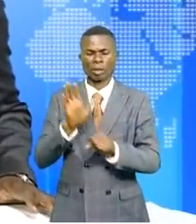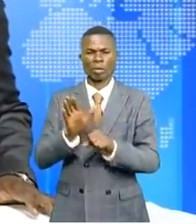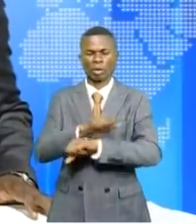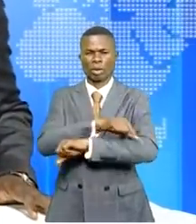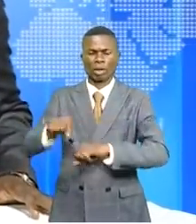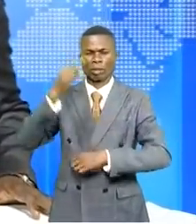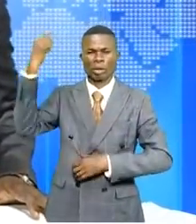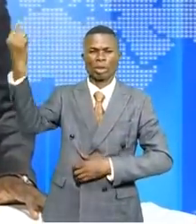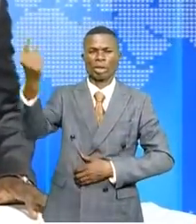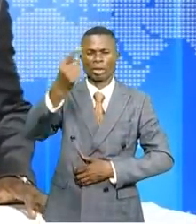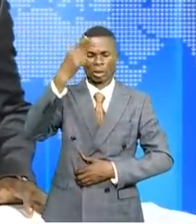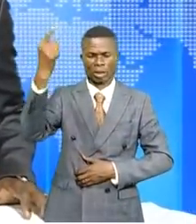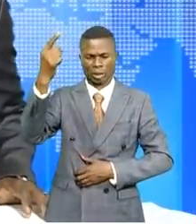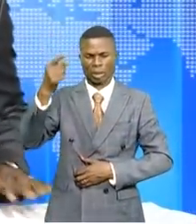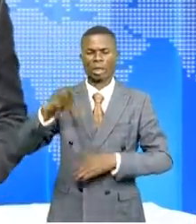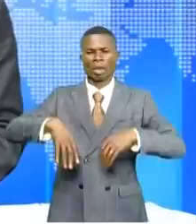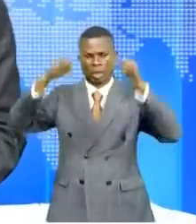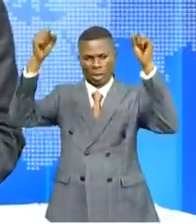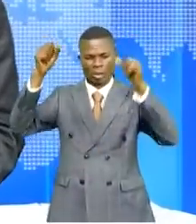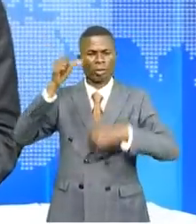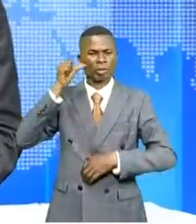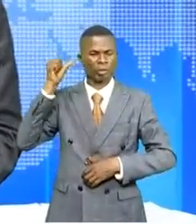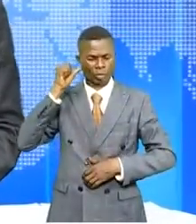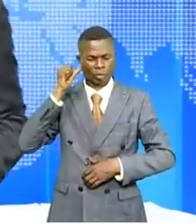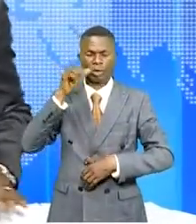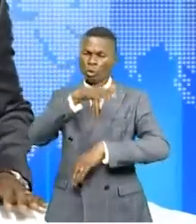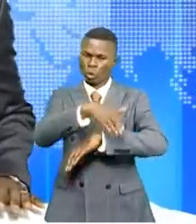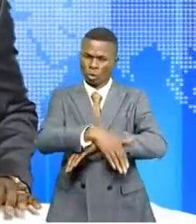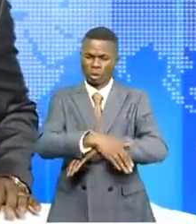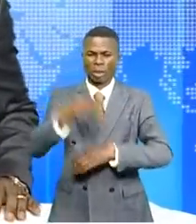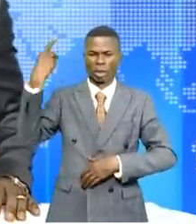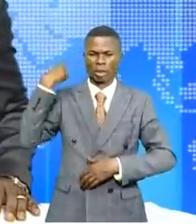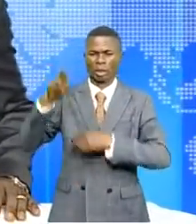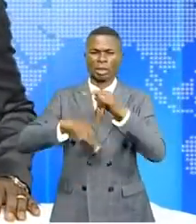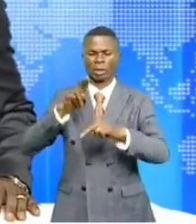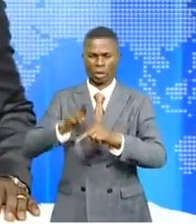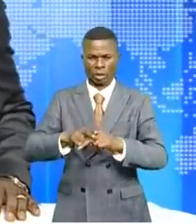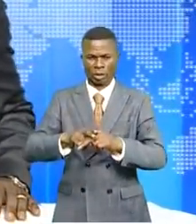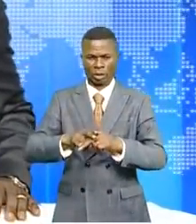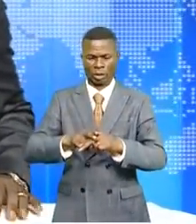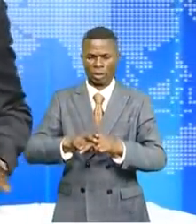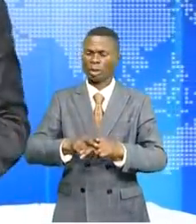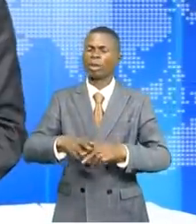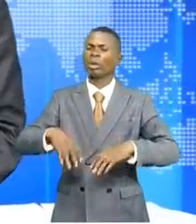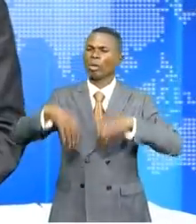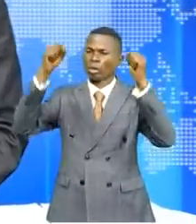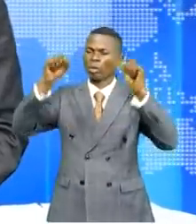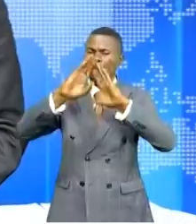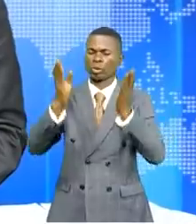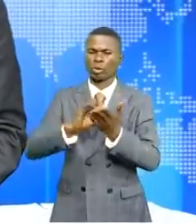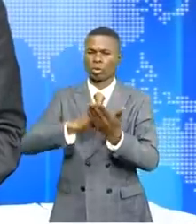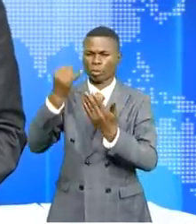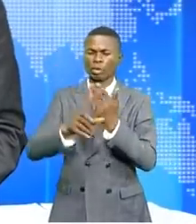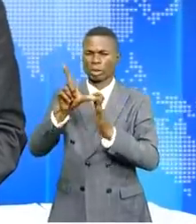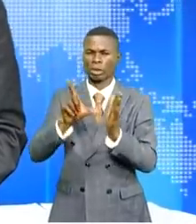institutions internationales ont été adoptés. Tard dans la soirée, les députés nationaux ont unanimement dit oui à ces projets de